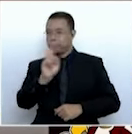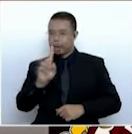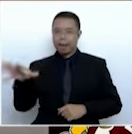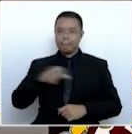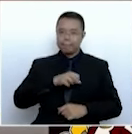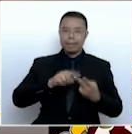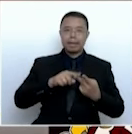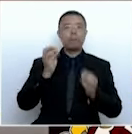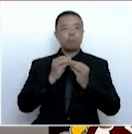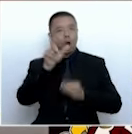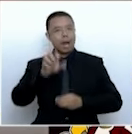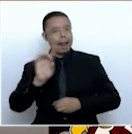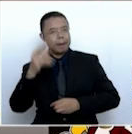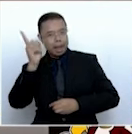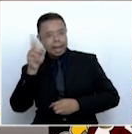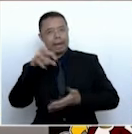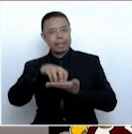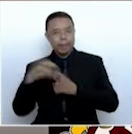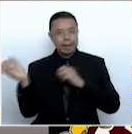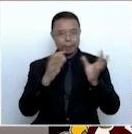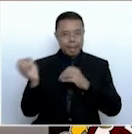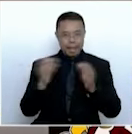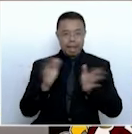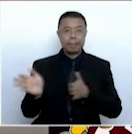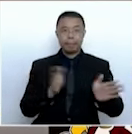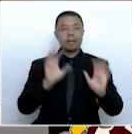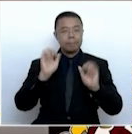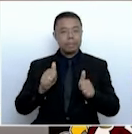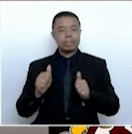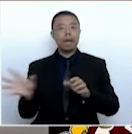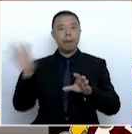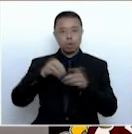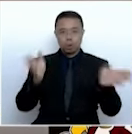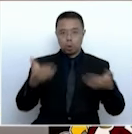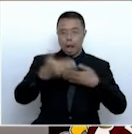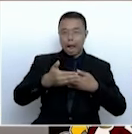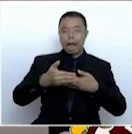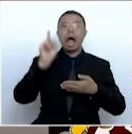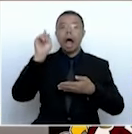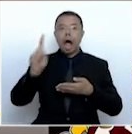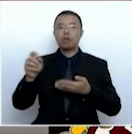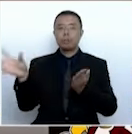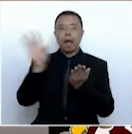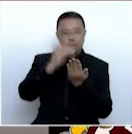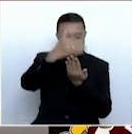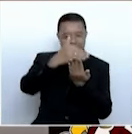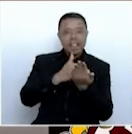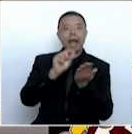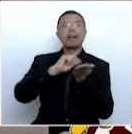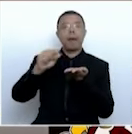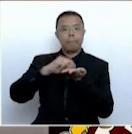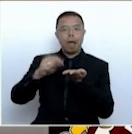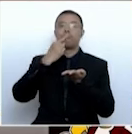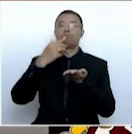dapat membahayakan orang lain di lokasi debat. Yang dapat memasuki area debat hanya nama-nama yang sudah terdaftar